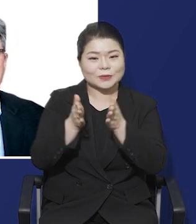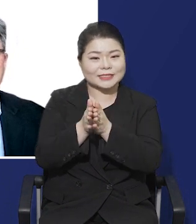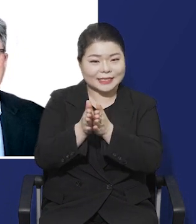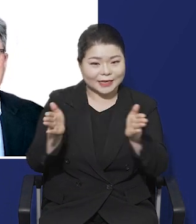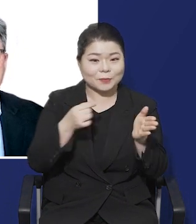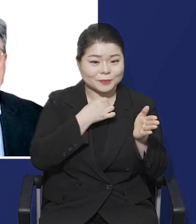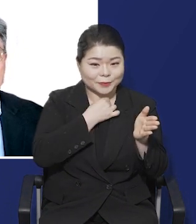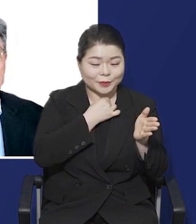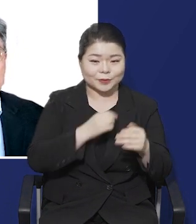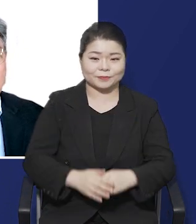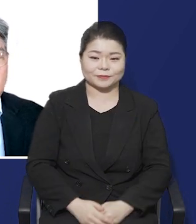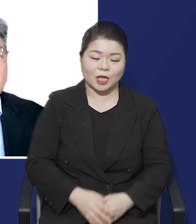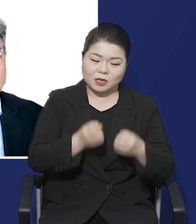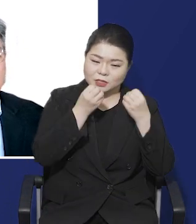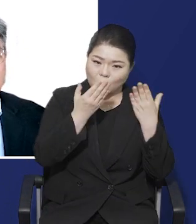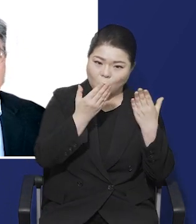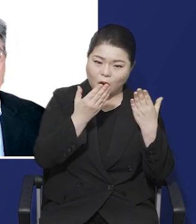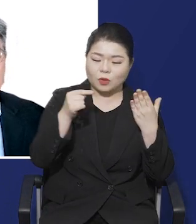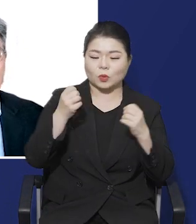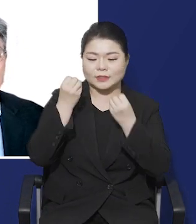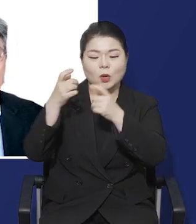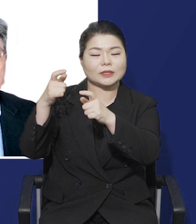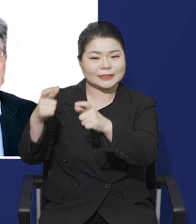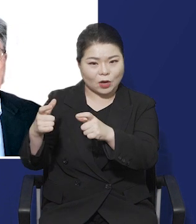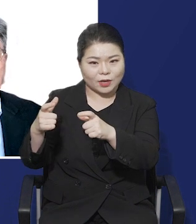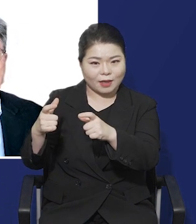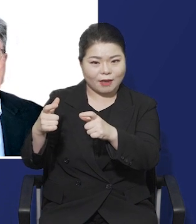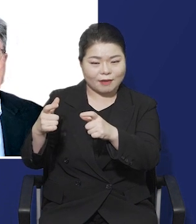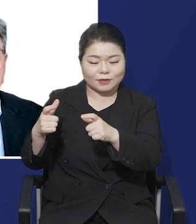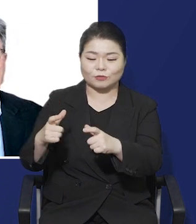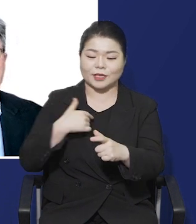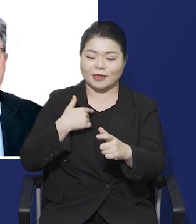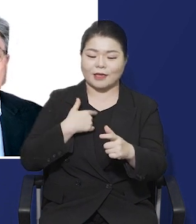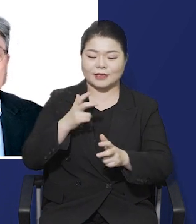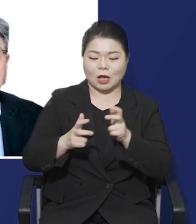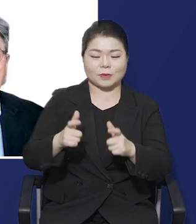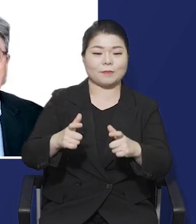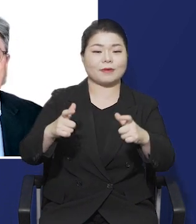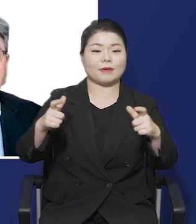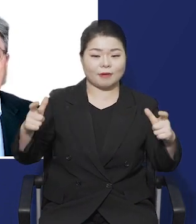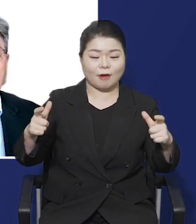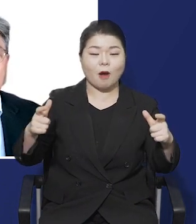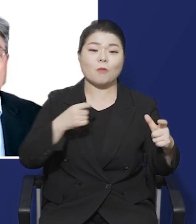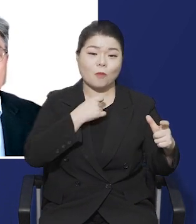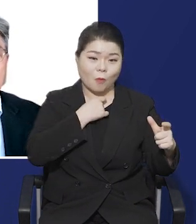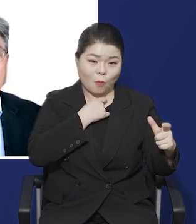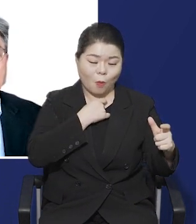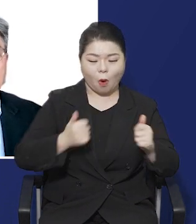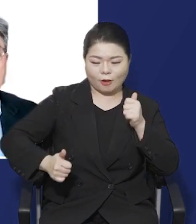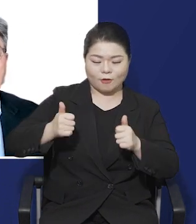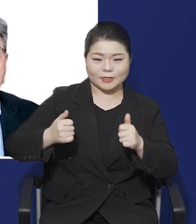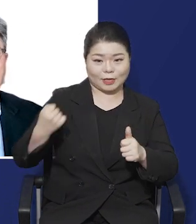기업은 새로운 국가 또는 새로운 지역으로 그 외연을 확장하여 시장의 다변화를 시현하거나